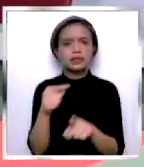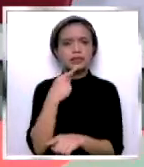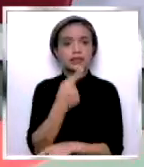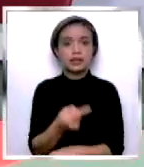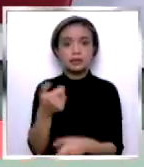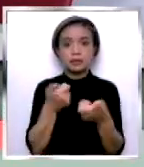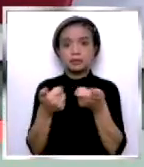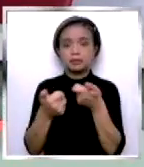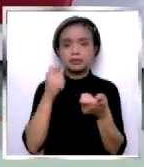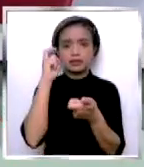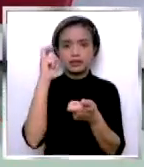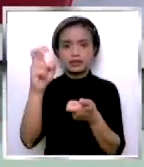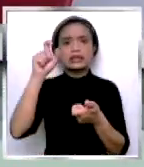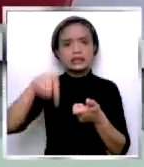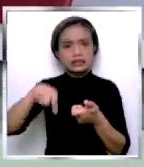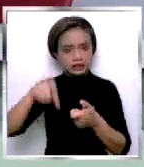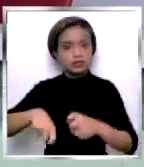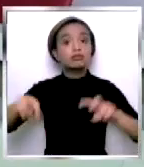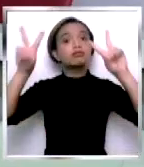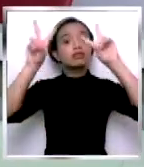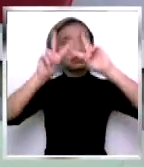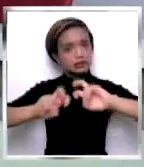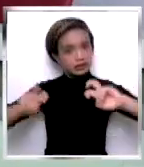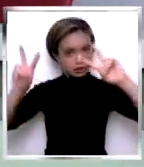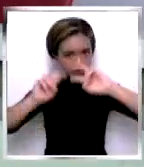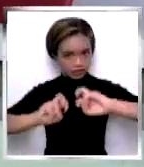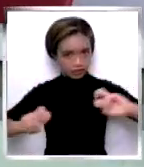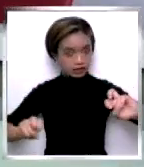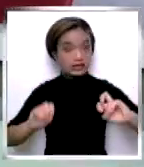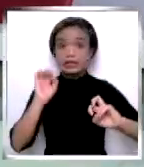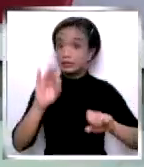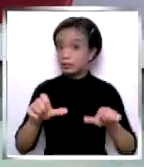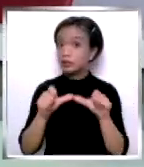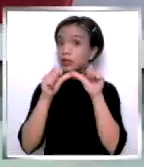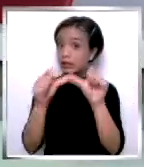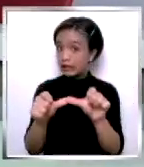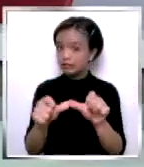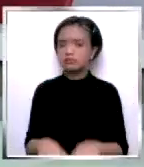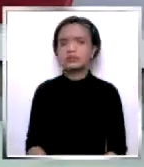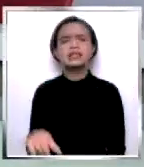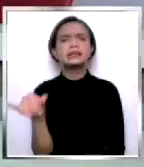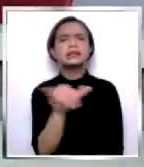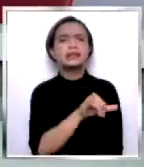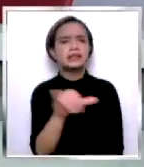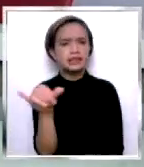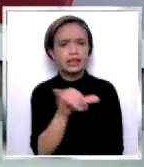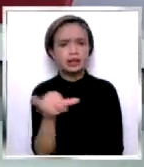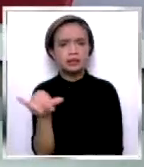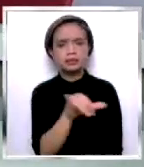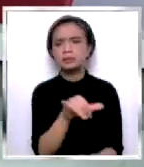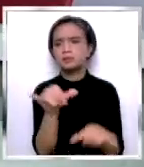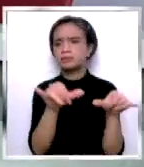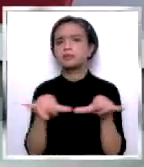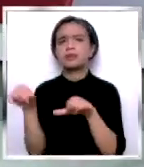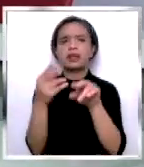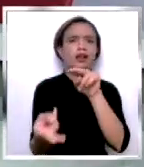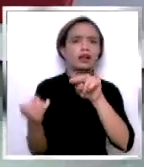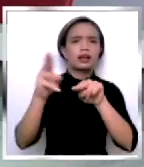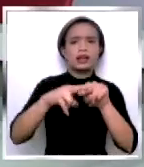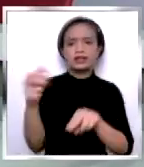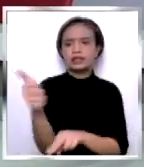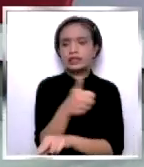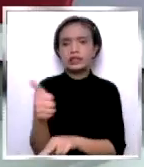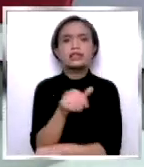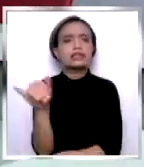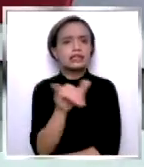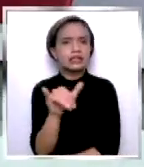yung pag-aralan at kung matuloy man, pare-pareho raw magpapatupad ng taas pasahe pati sa LRT